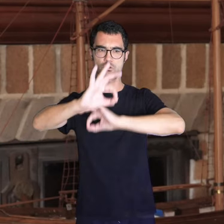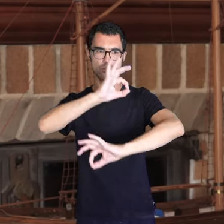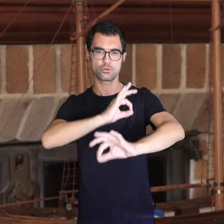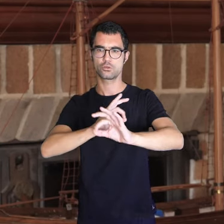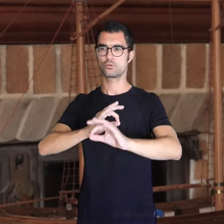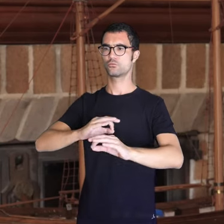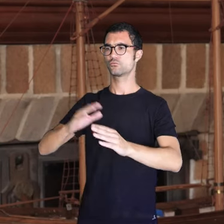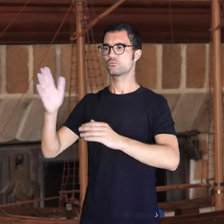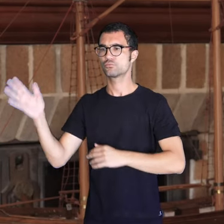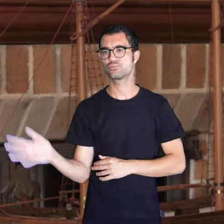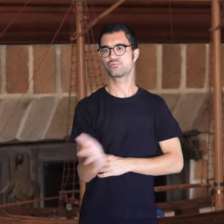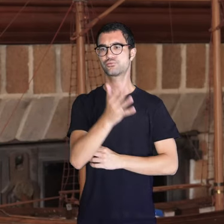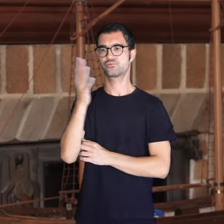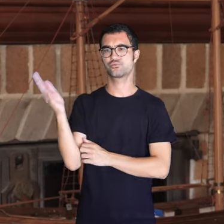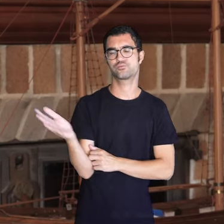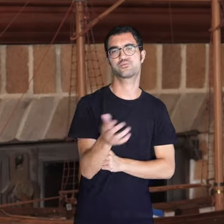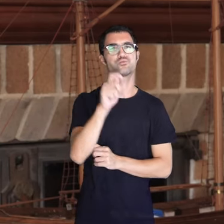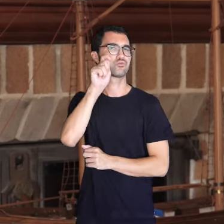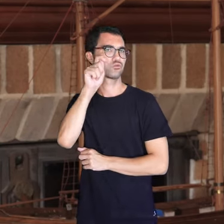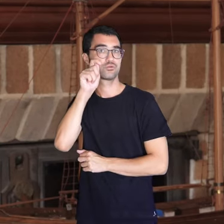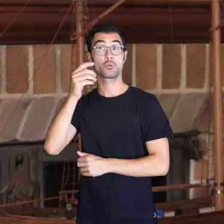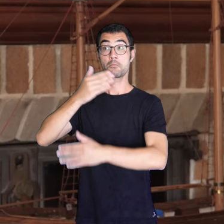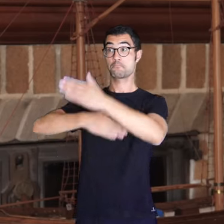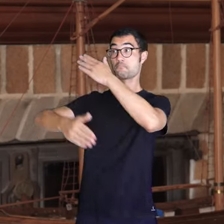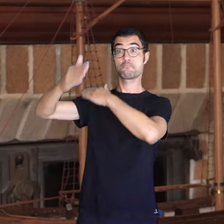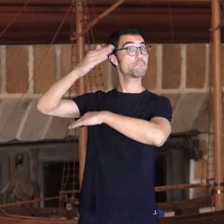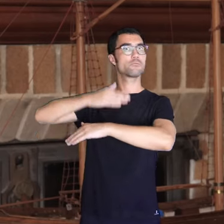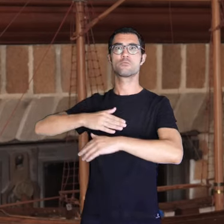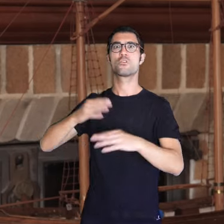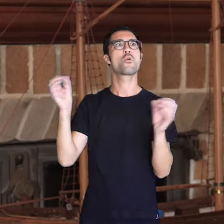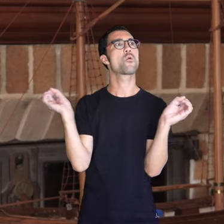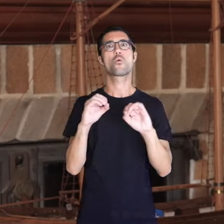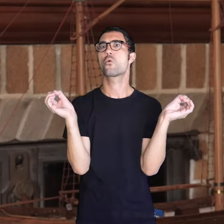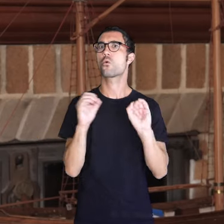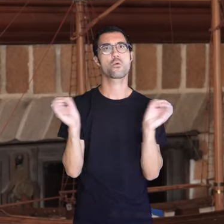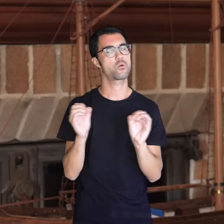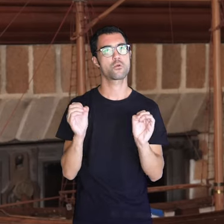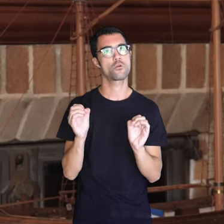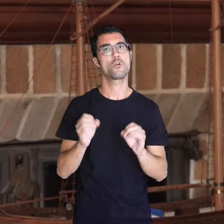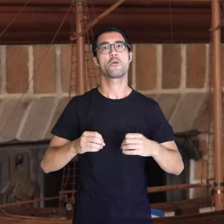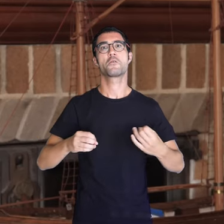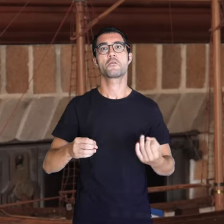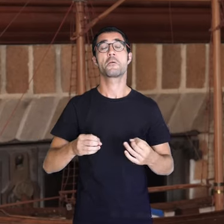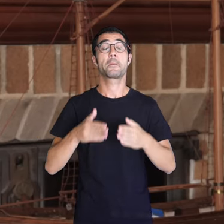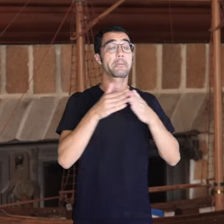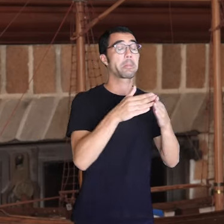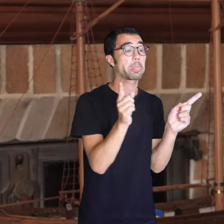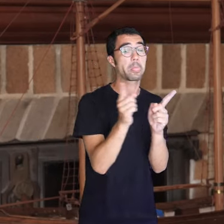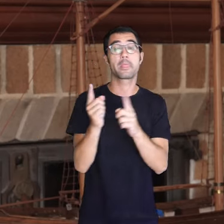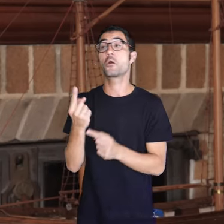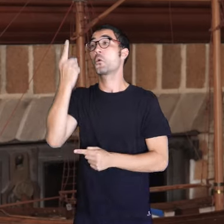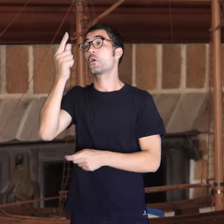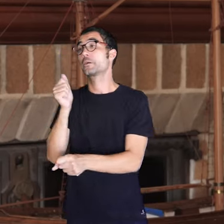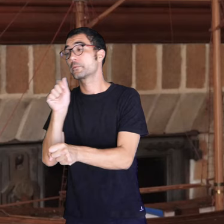organitzat i regular, com encara no n'hi havia hagut cap fins ara, perquè hi havia hagut, com dir, grans barquetes que